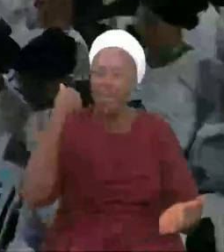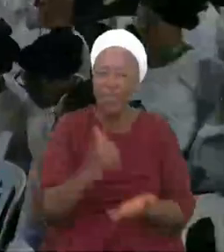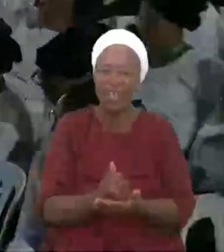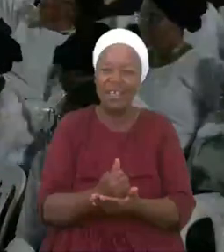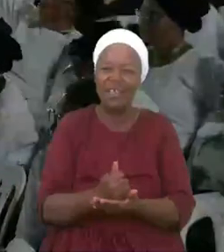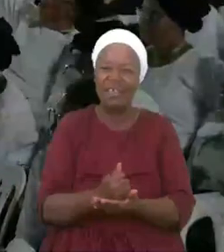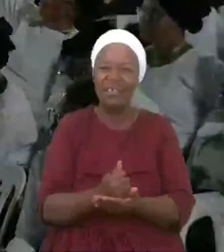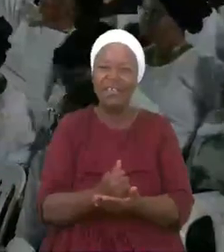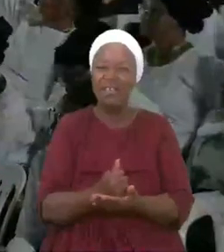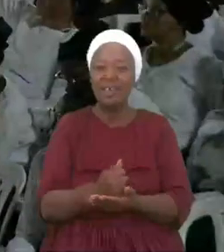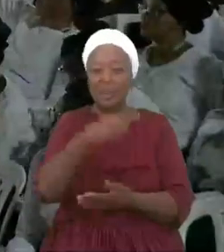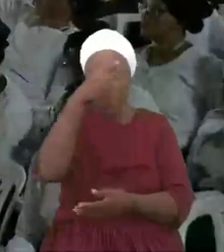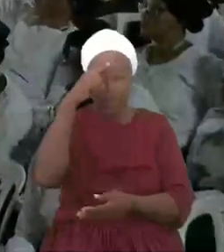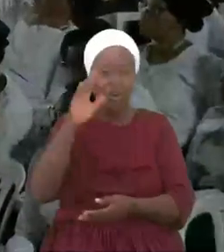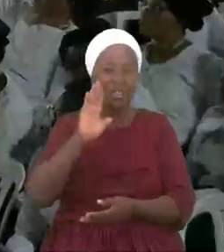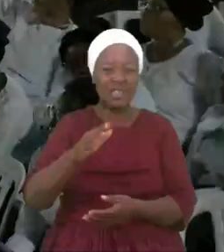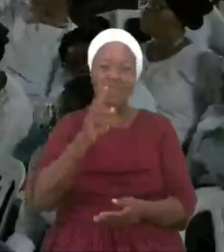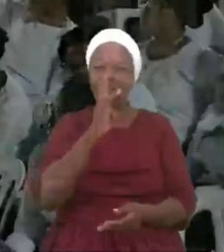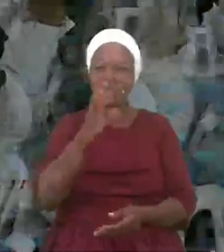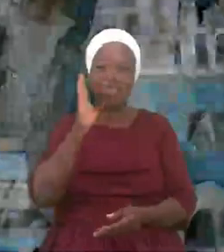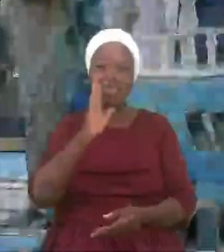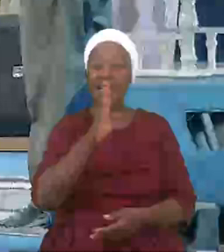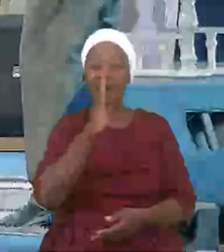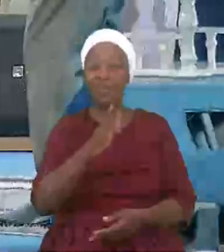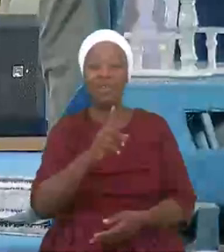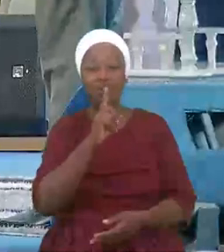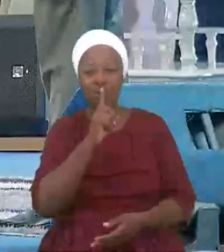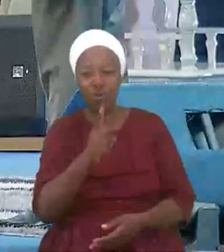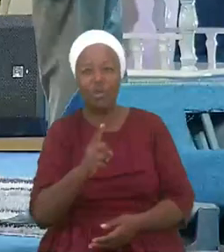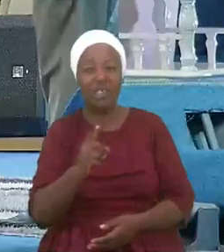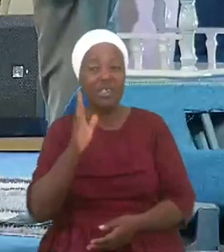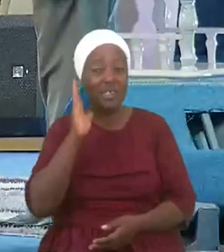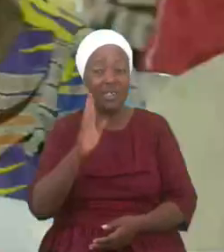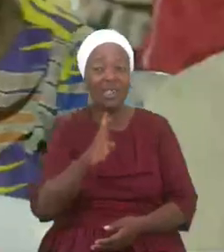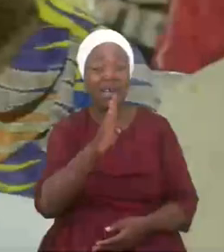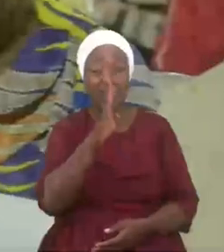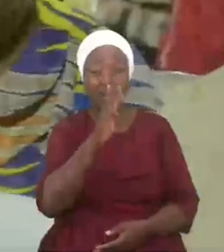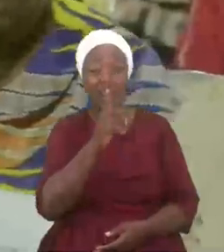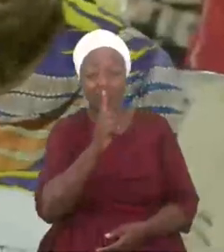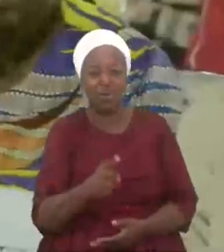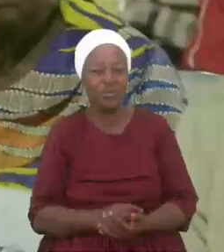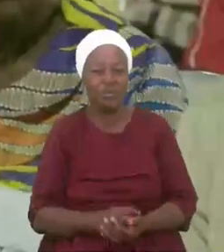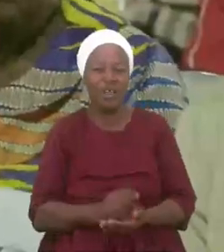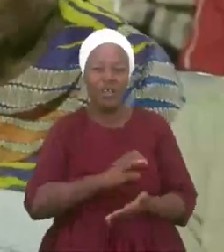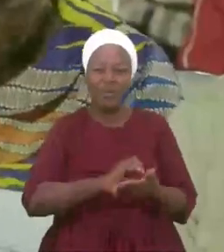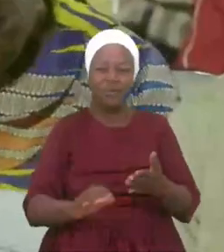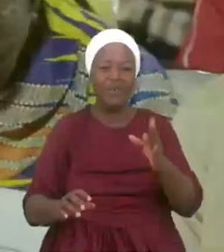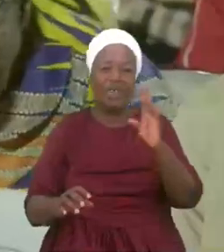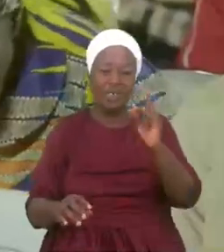assurée est-ce que vous dites amen à cela maintenant le verset 17